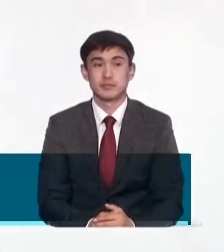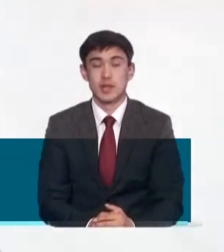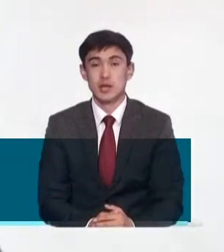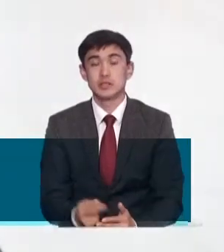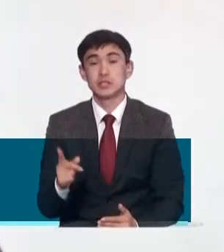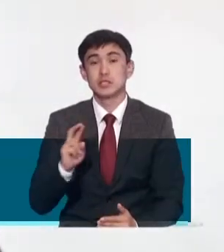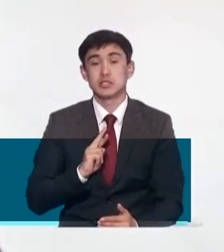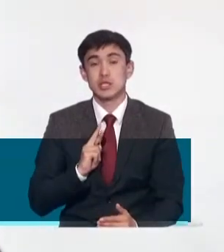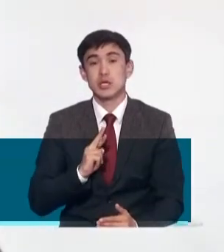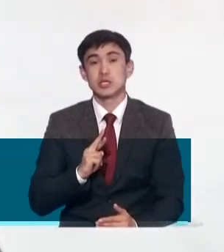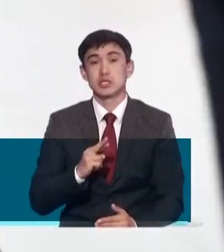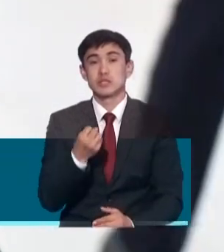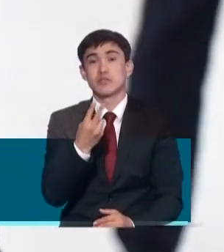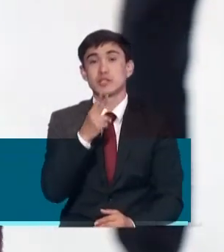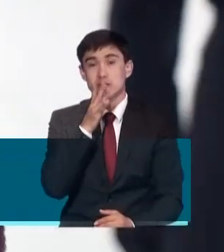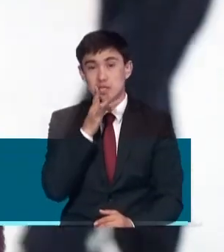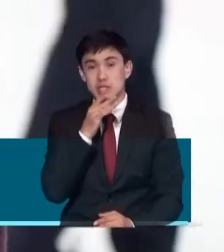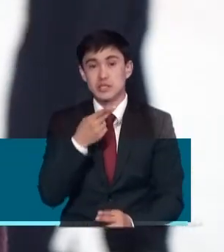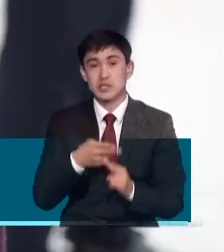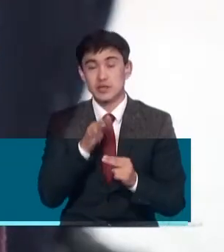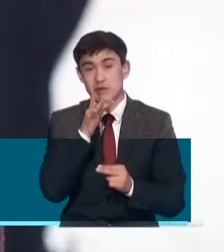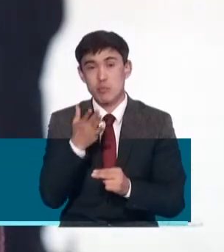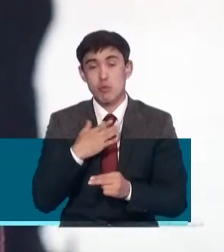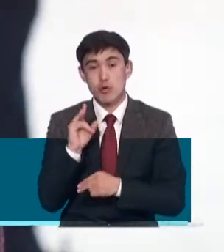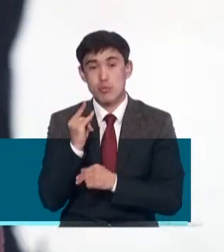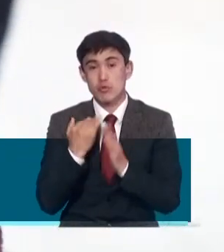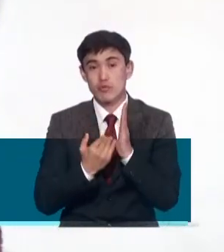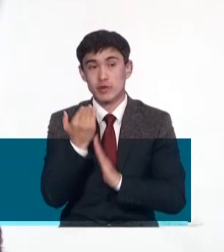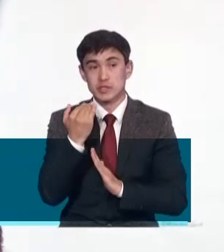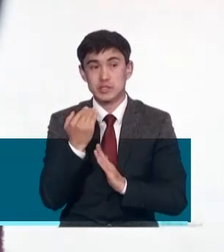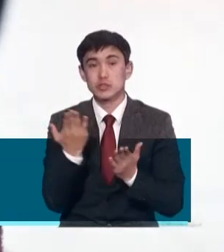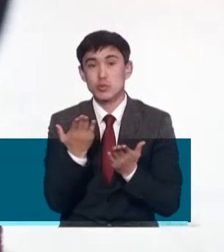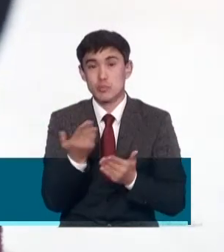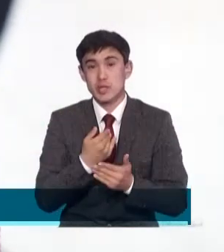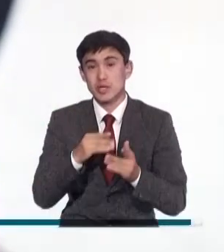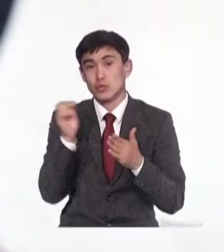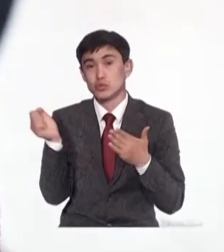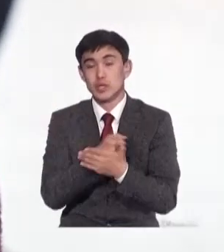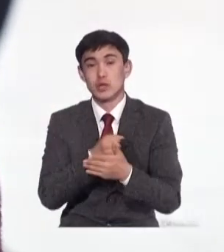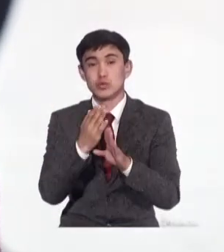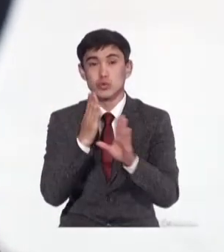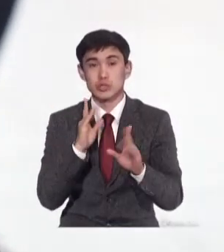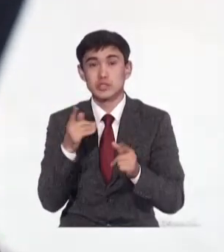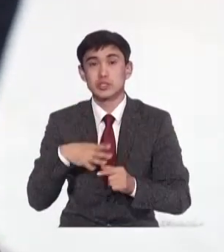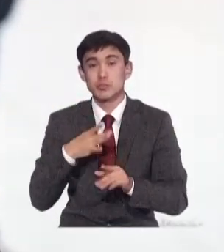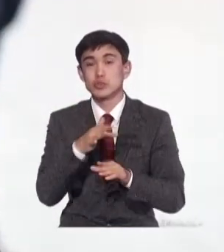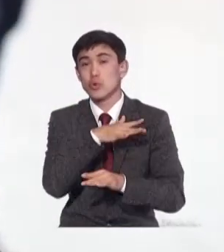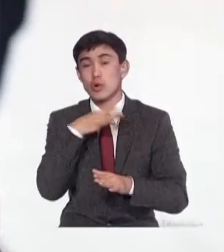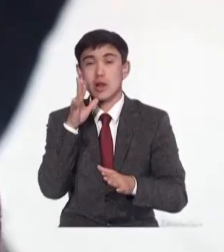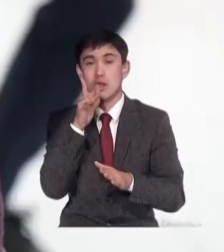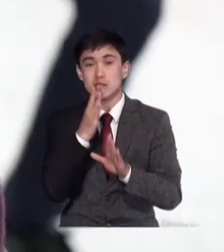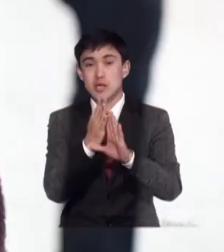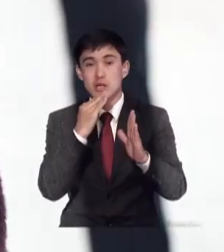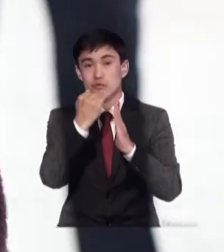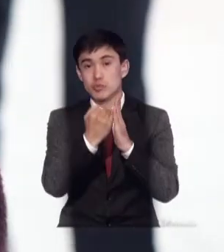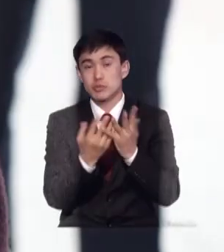Я ждала получения жилья 12 лет, и за это время мой ребенок вырос, из-за чего меня сняли с очереди. Тогда зачем я столько лет стояла